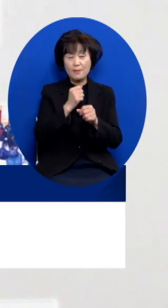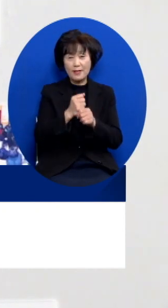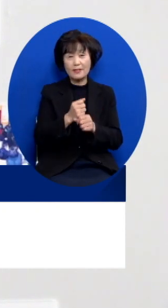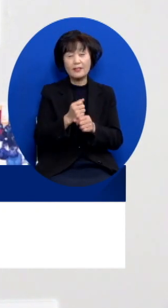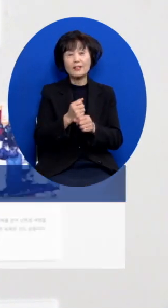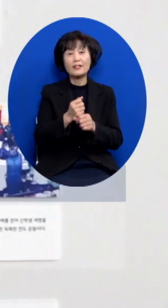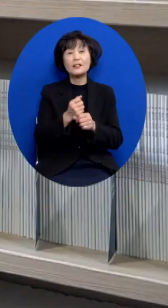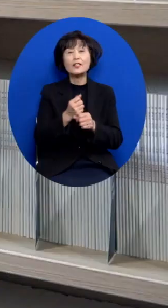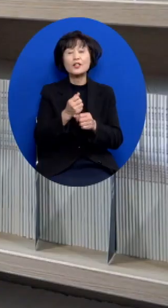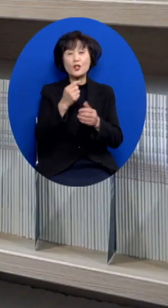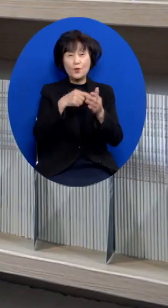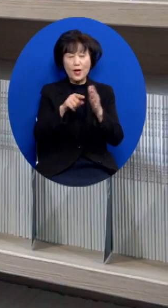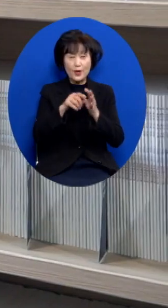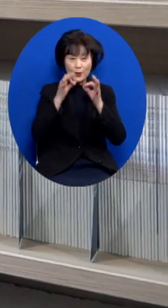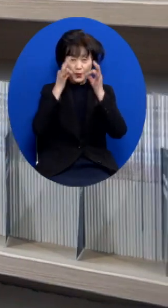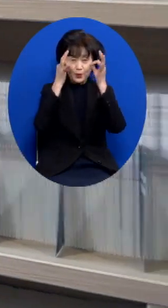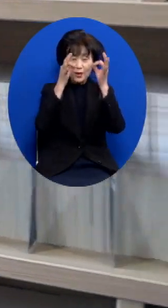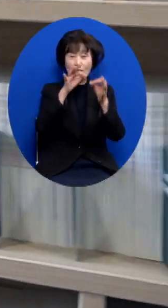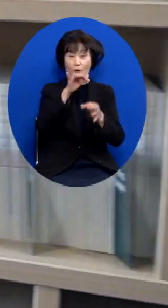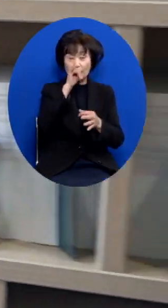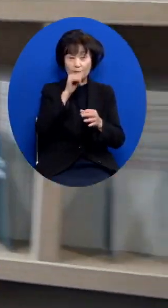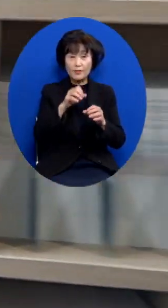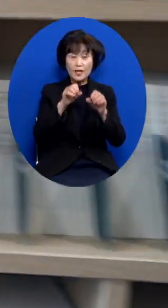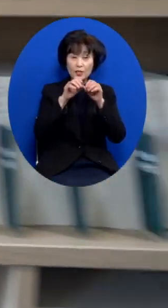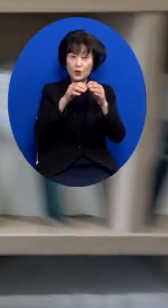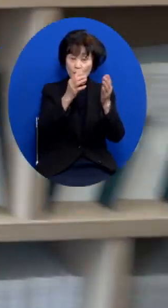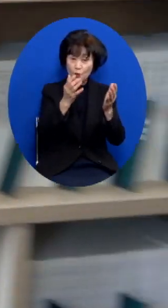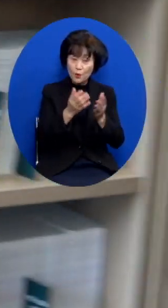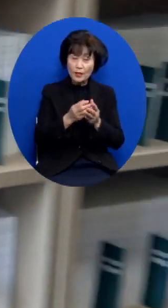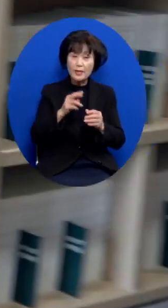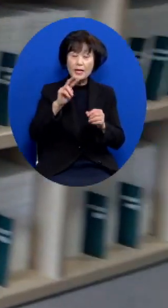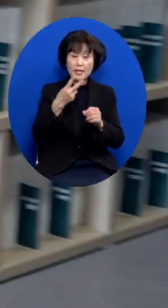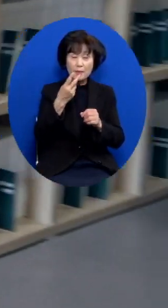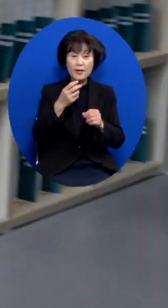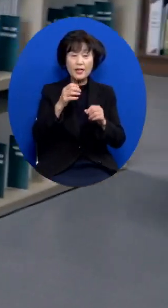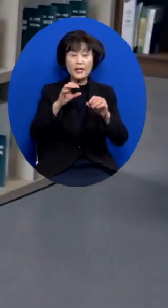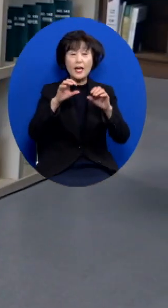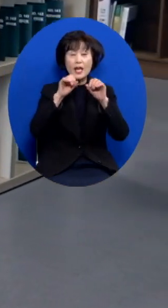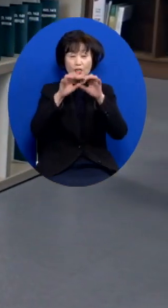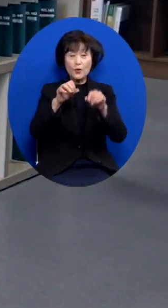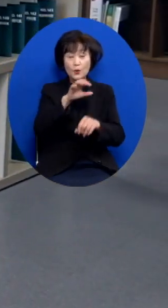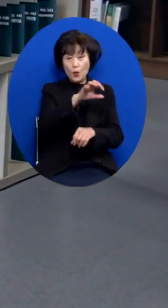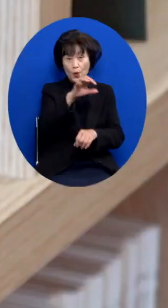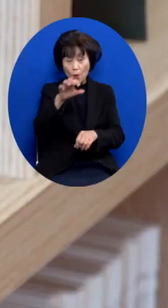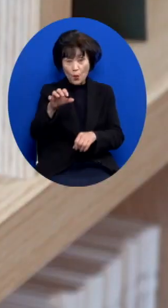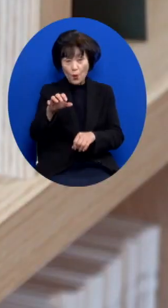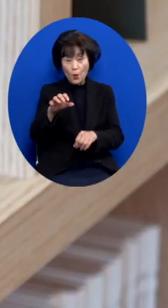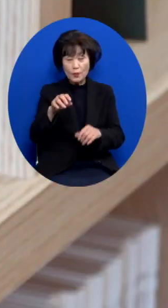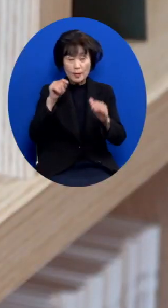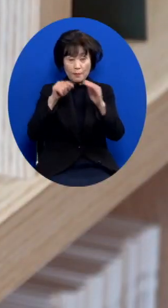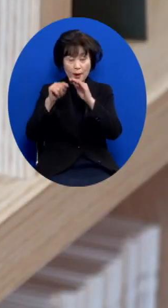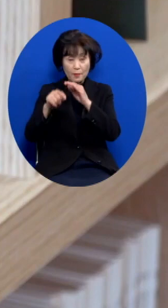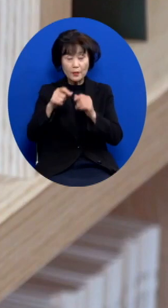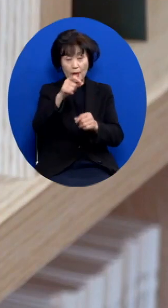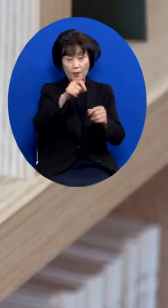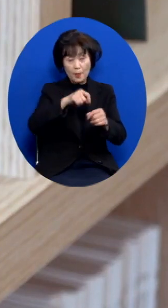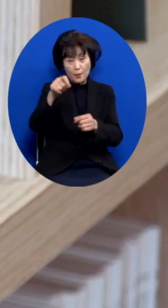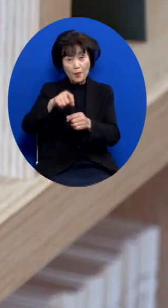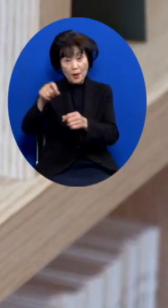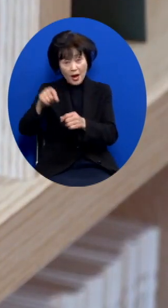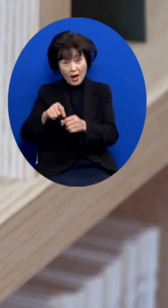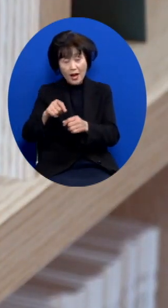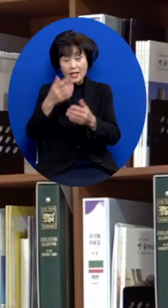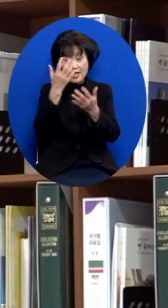드리려고 하고 있습니다 awmj선교회는 200개의 선교지를 방문하며 수집한 국가별 선교 자료를